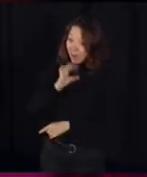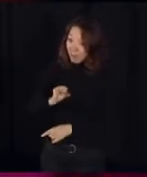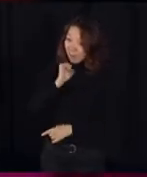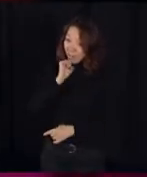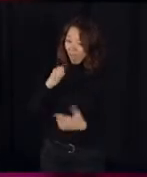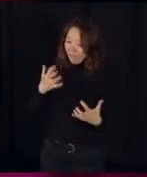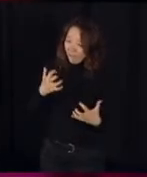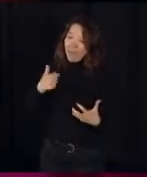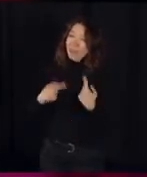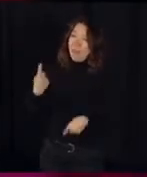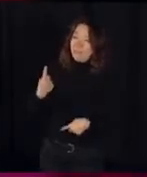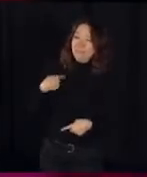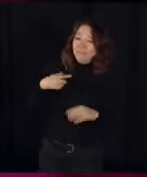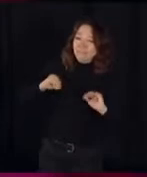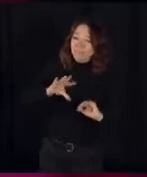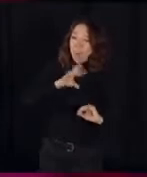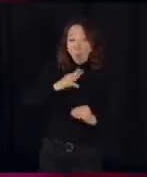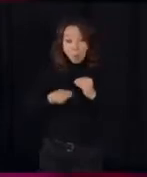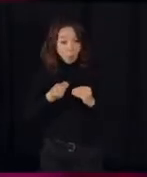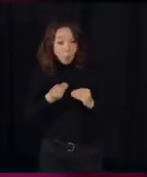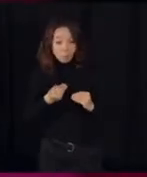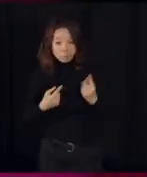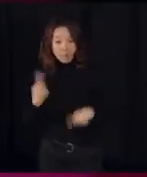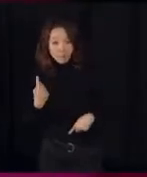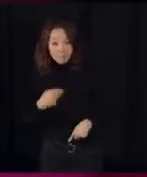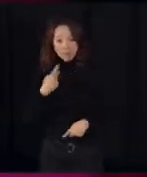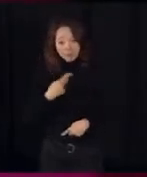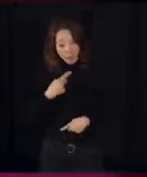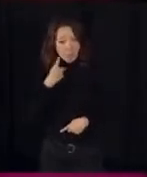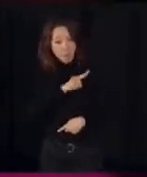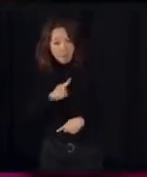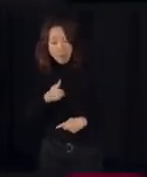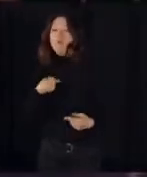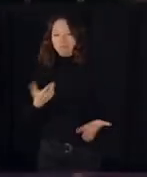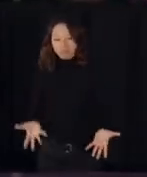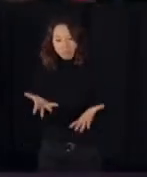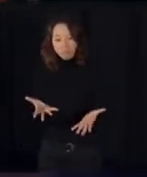ou peut-être même médecins, puissent enfin réaliser leur potentiel. Je vous remercie.